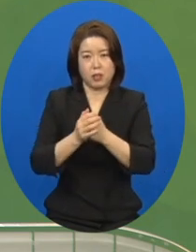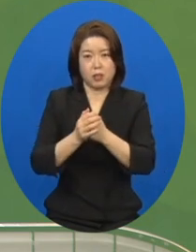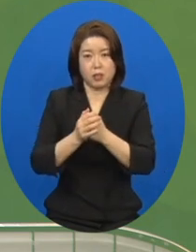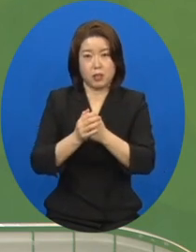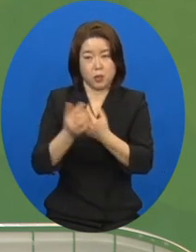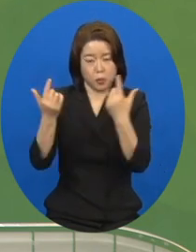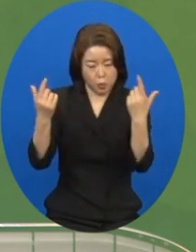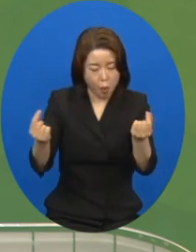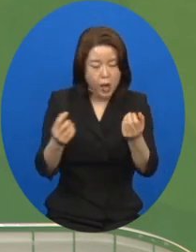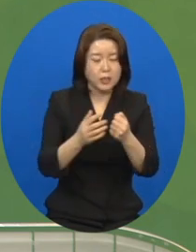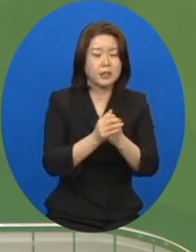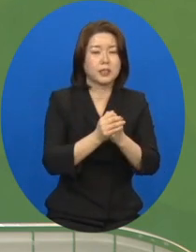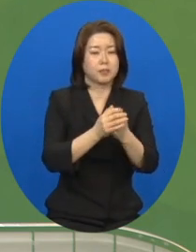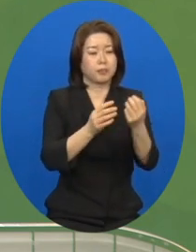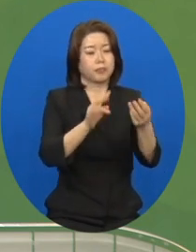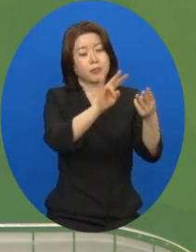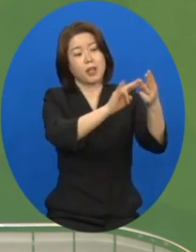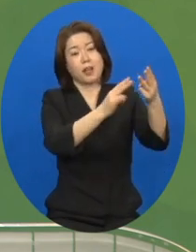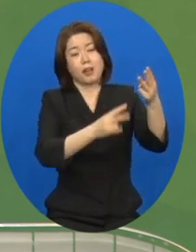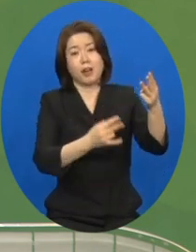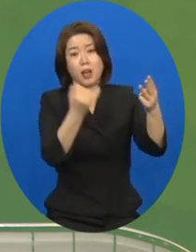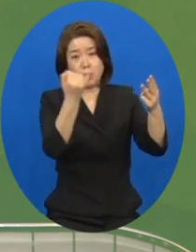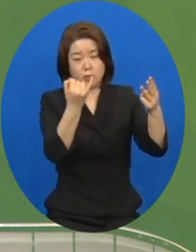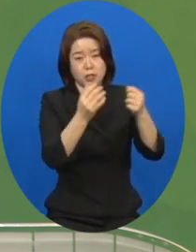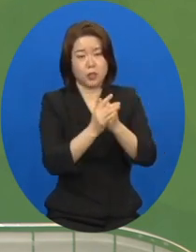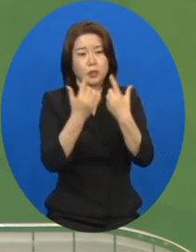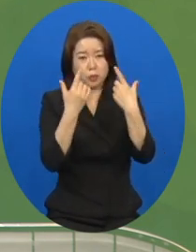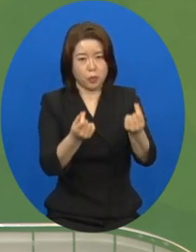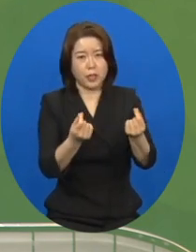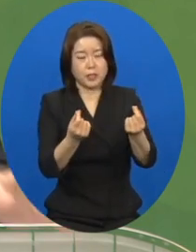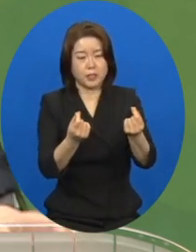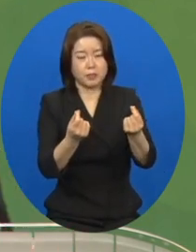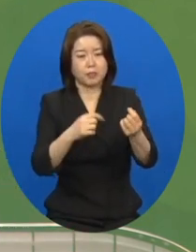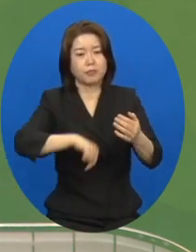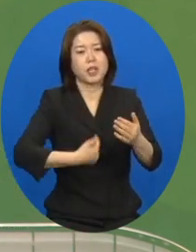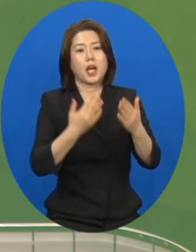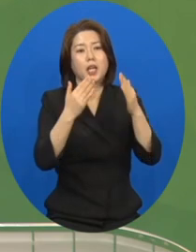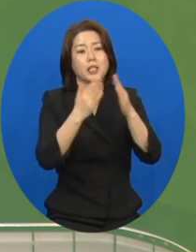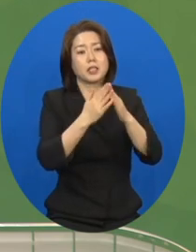했습니다. 자기 집 창문에 홍색 실을 묶었어요.